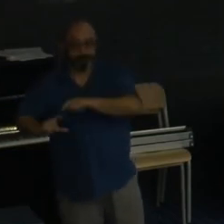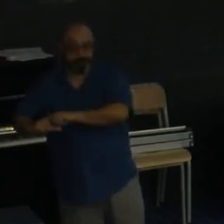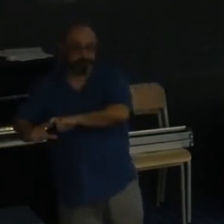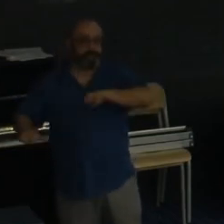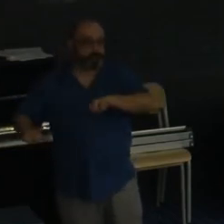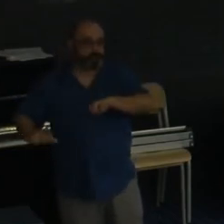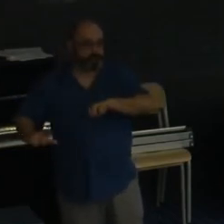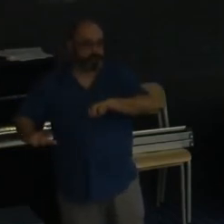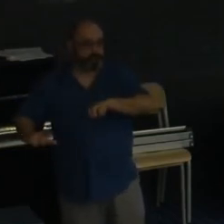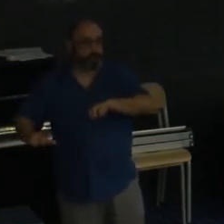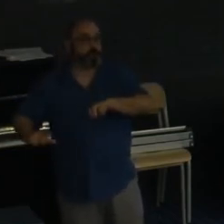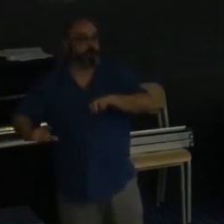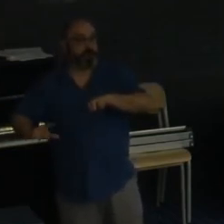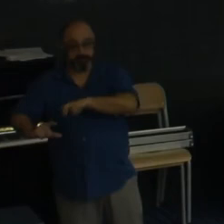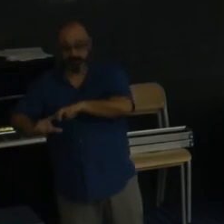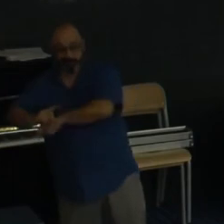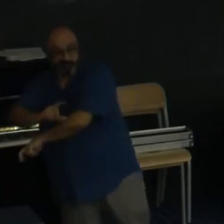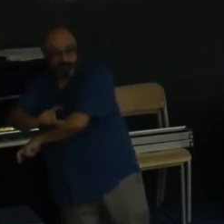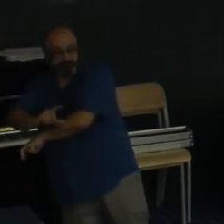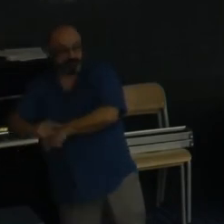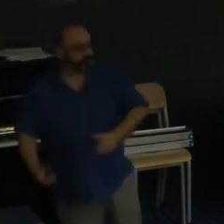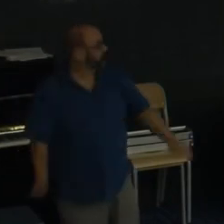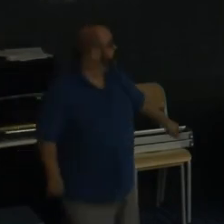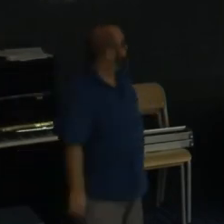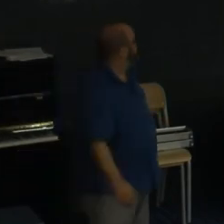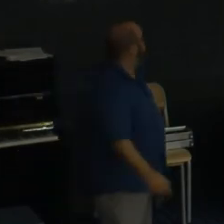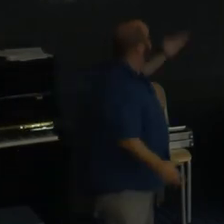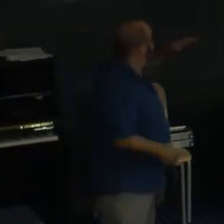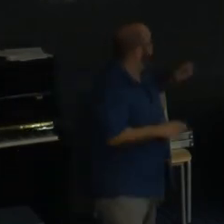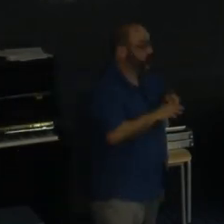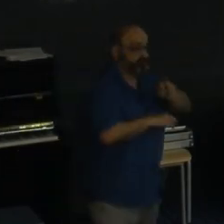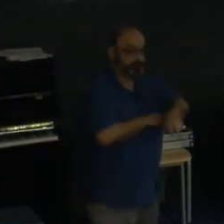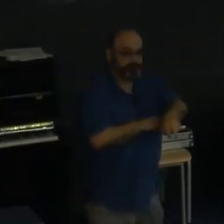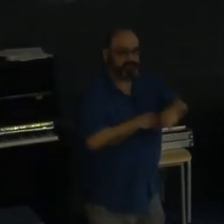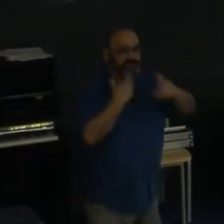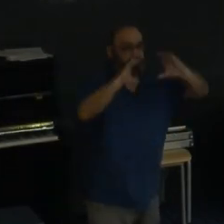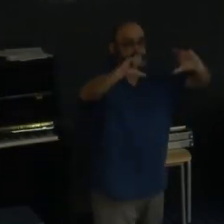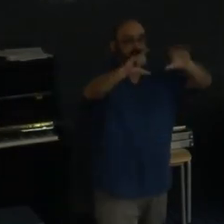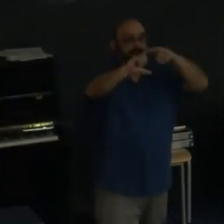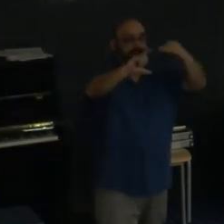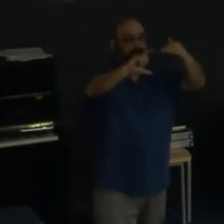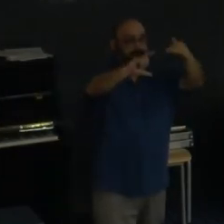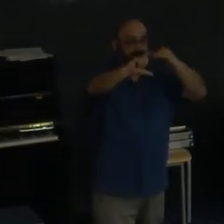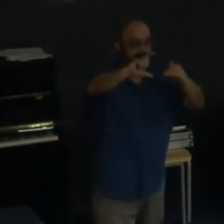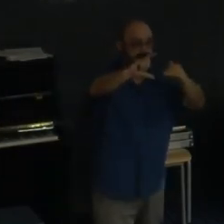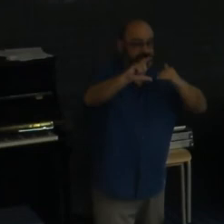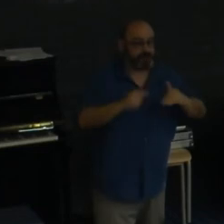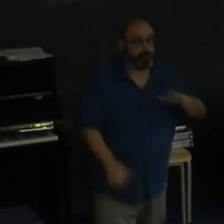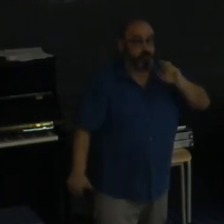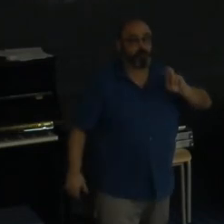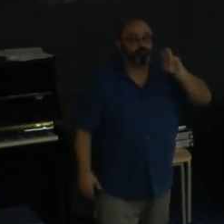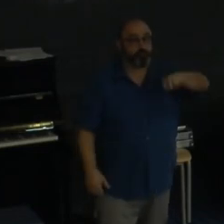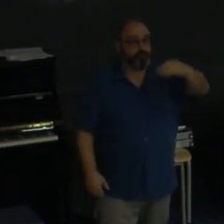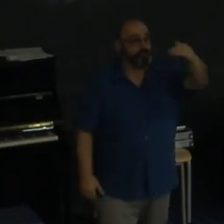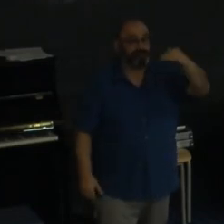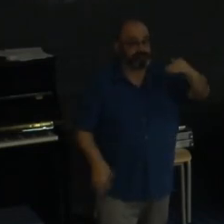stack trace. Avec le down, bien évidemment, vous pouvez redescendre. Et il y a le jump. Le jump permet de sauter à une ligne. J'ai mis à la ligne, mais